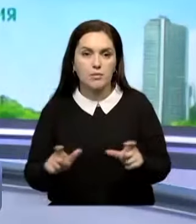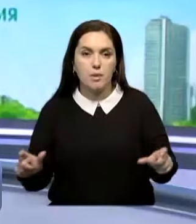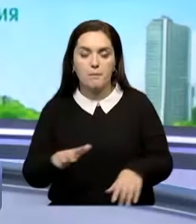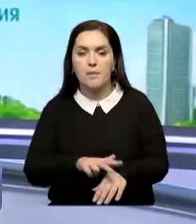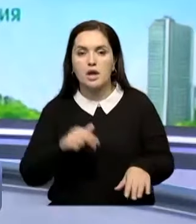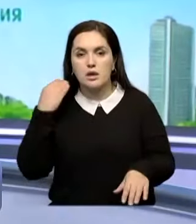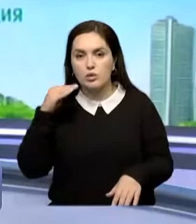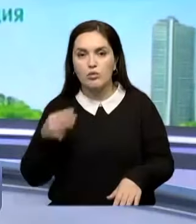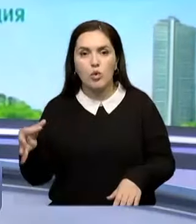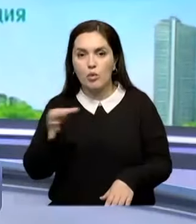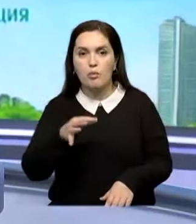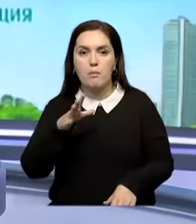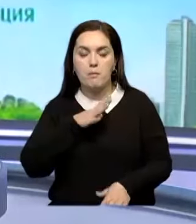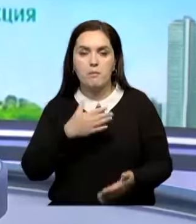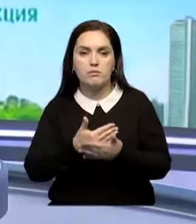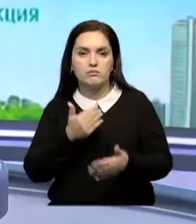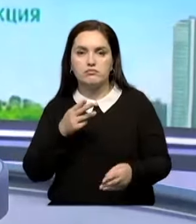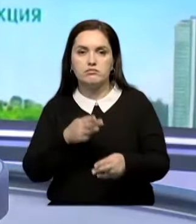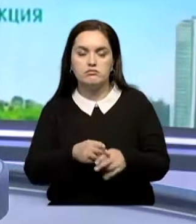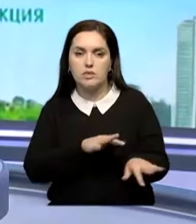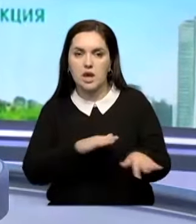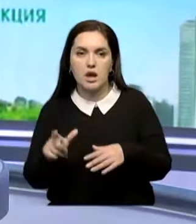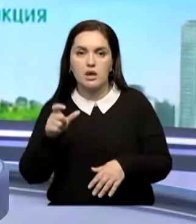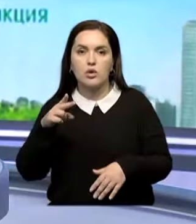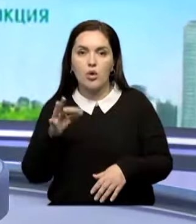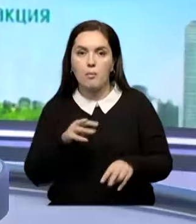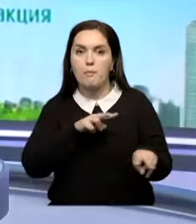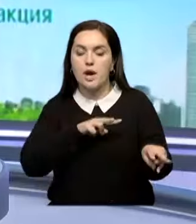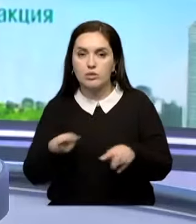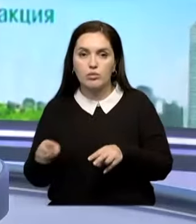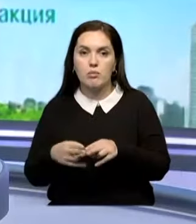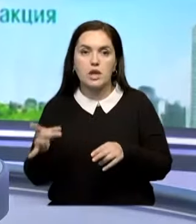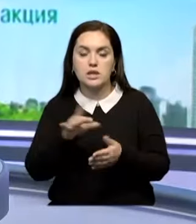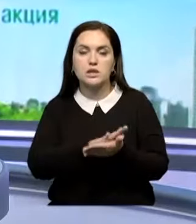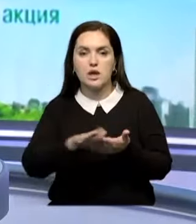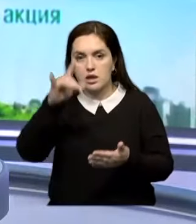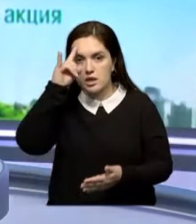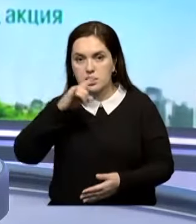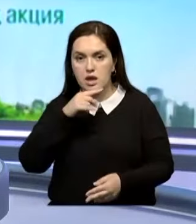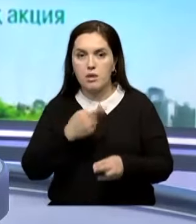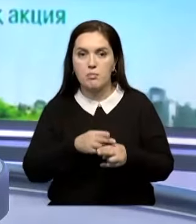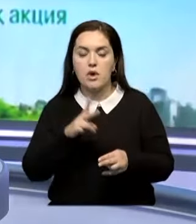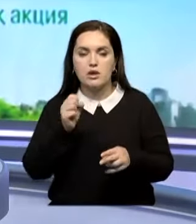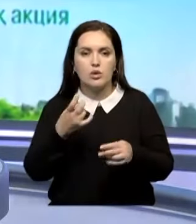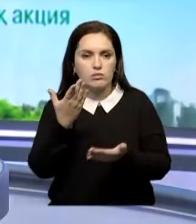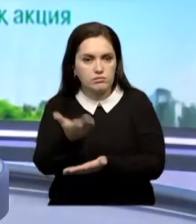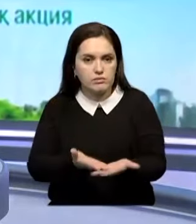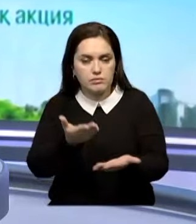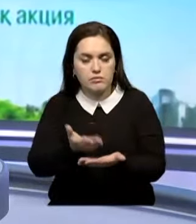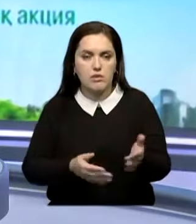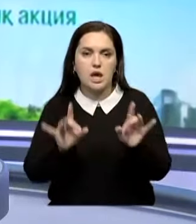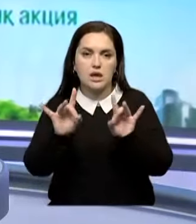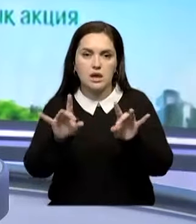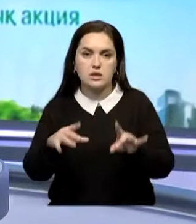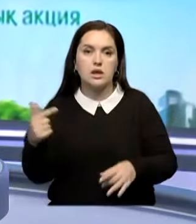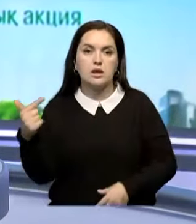Департамент полиции Актюбинской области провел профилактическое мероприятие «Экопатруль» в рамках республиканской акции «Таза Казахстан». Основной акцент сделали